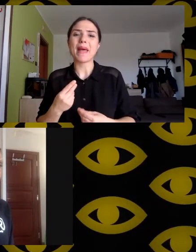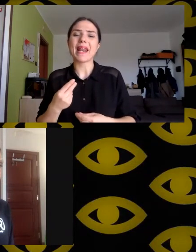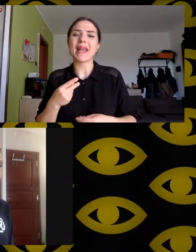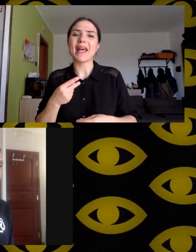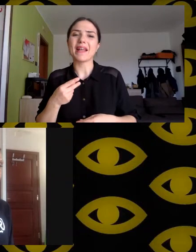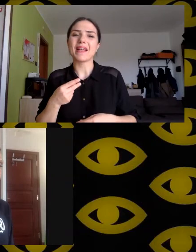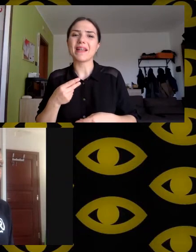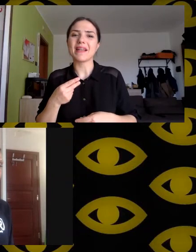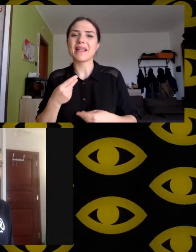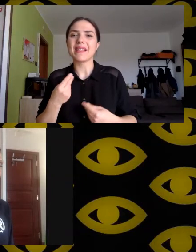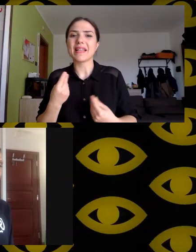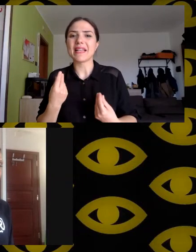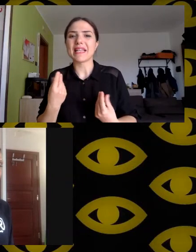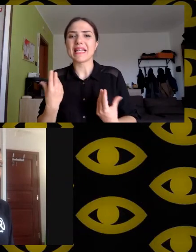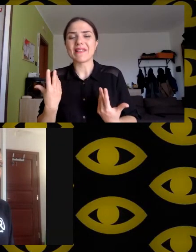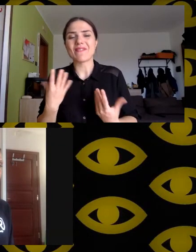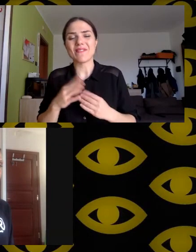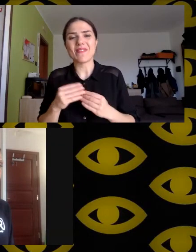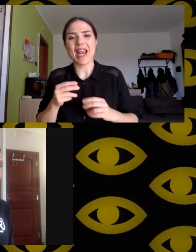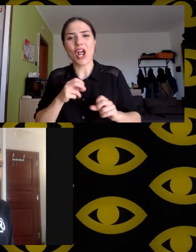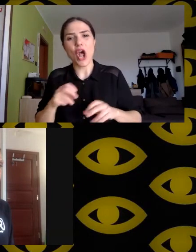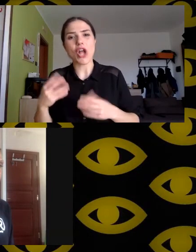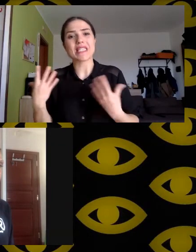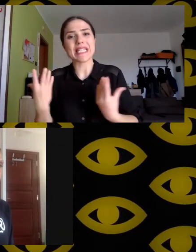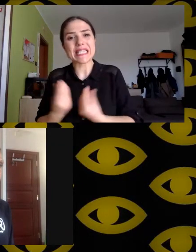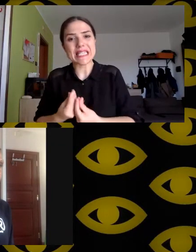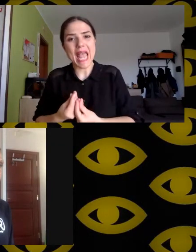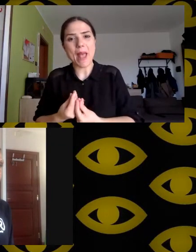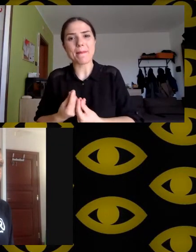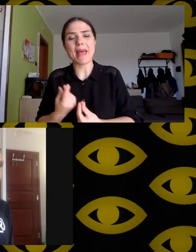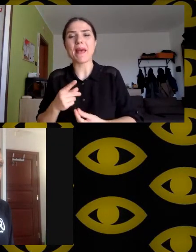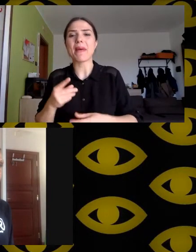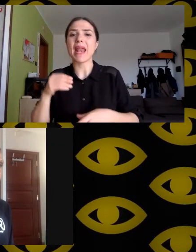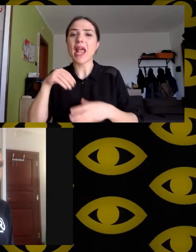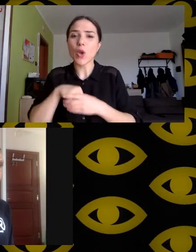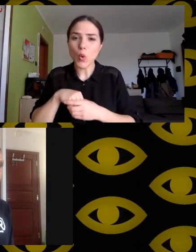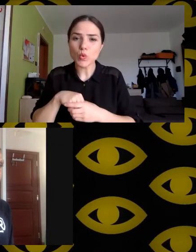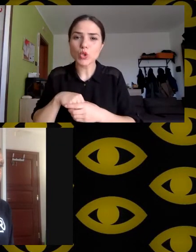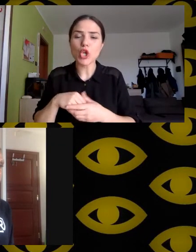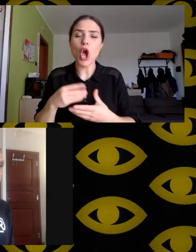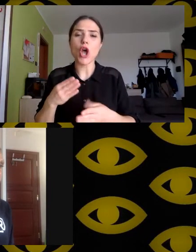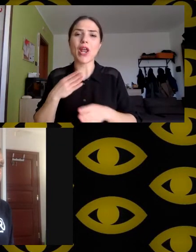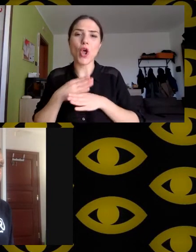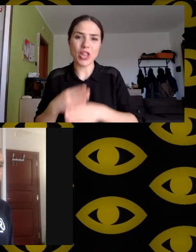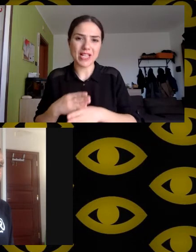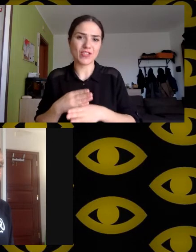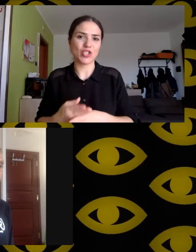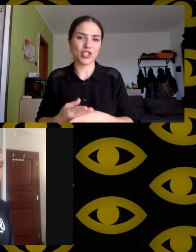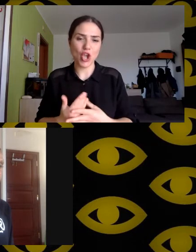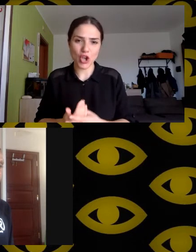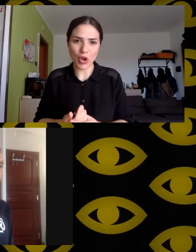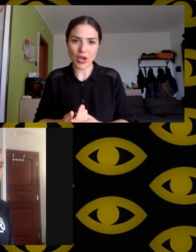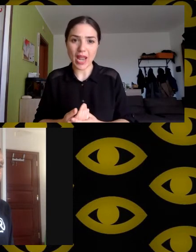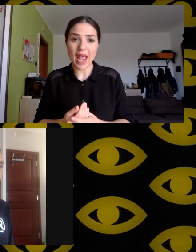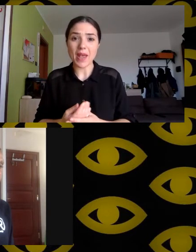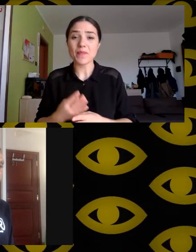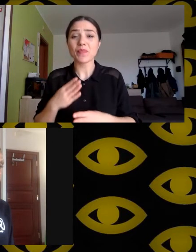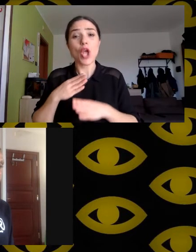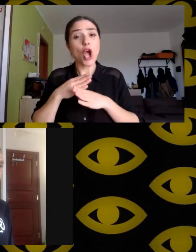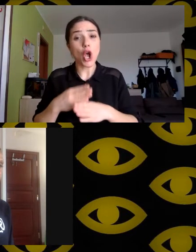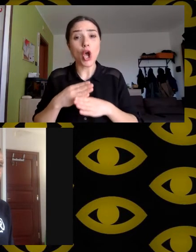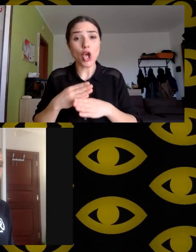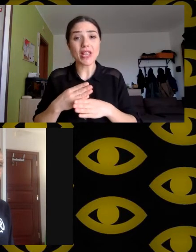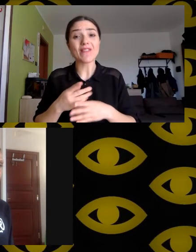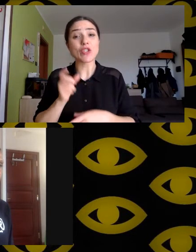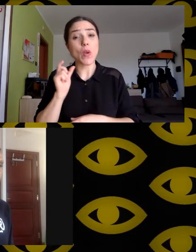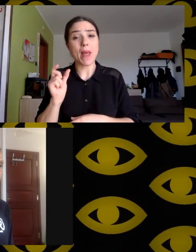camminata insieme nel segno delle parole che hai detto tu, l'inclusione e la condivisione. Condivisione è una parola che è stata usata